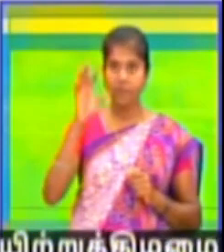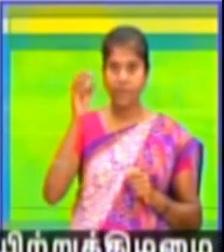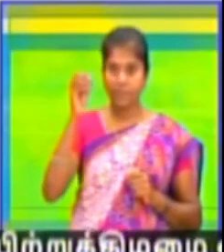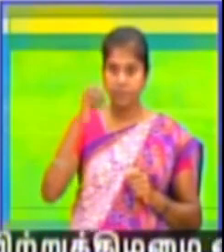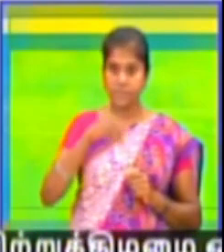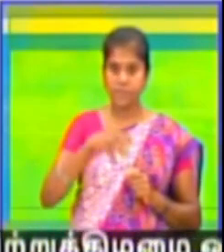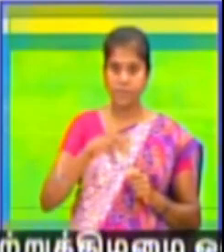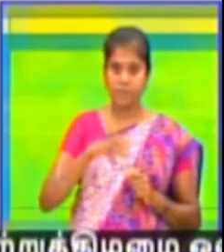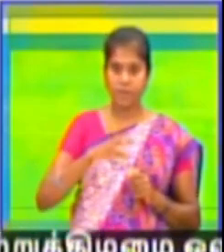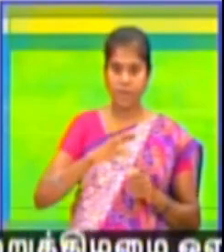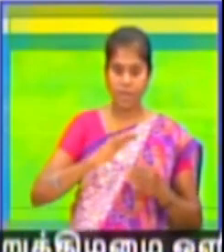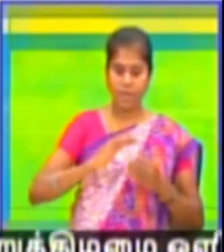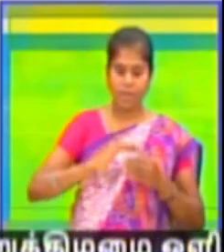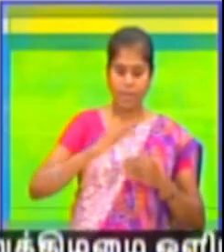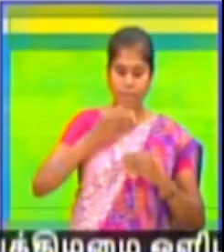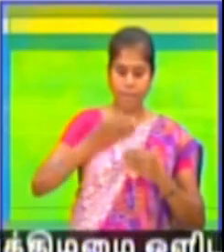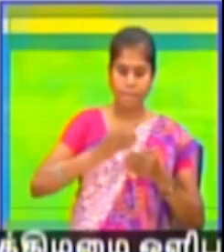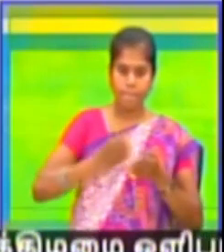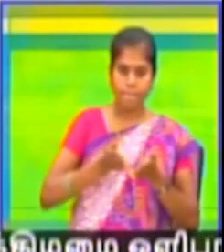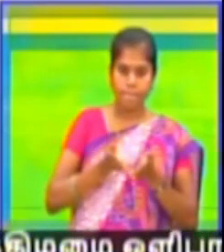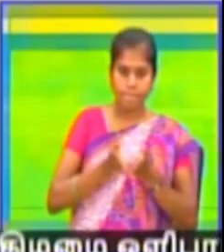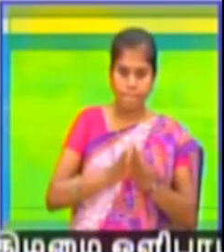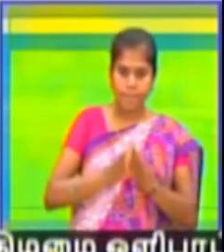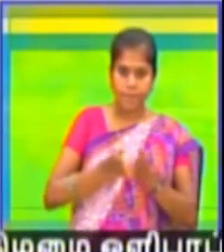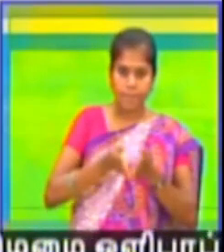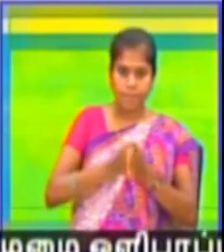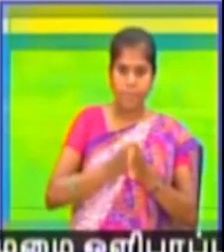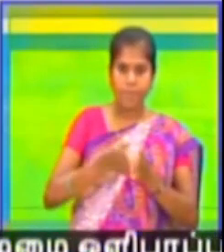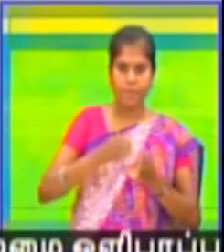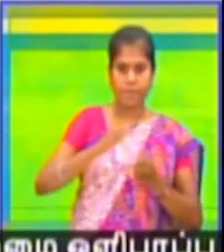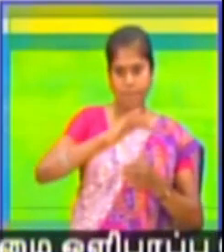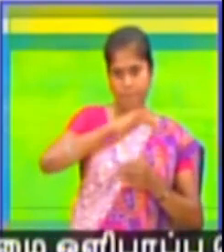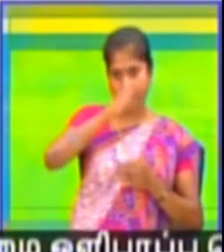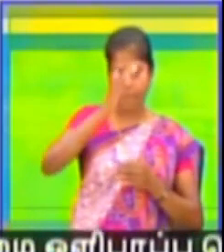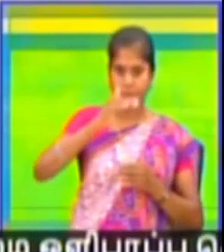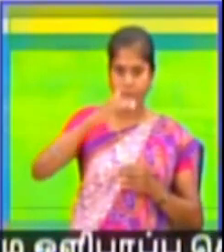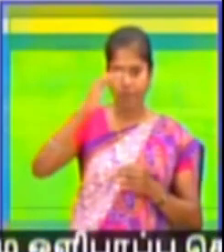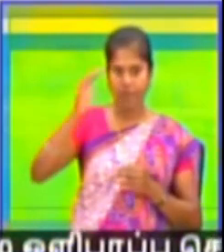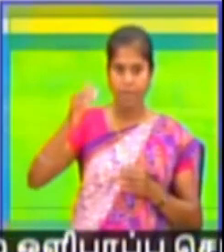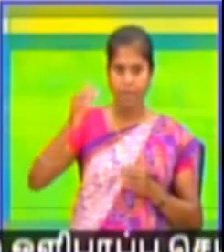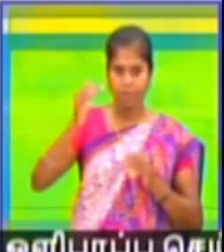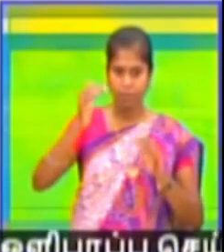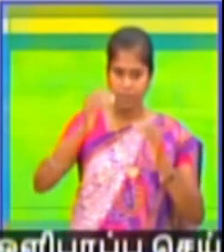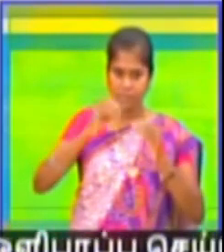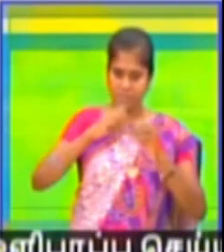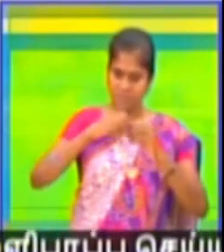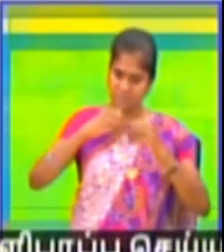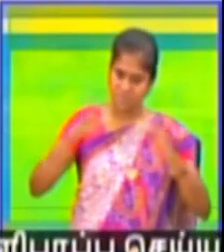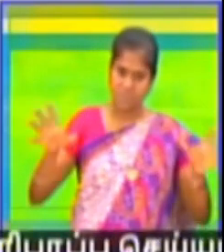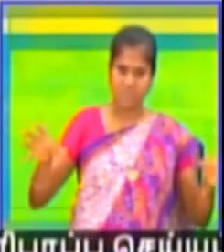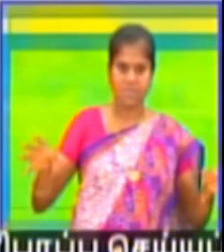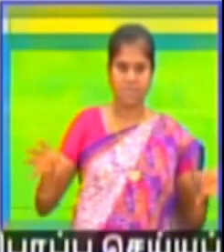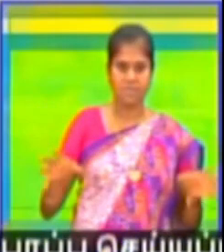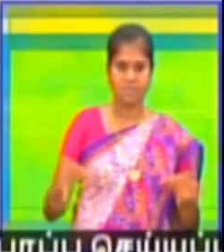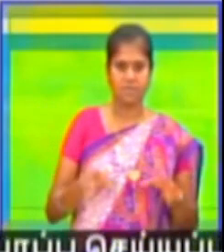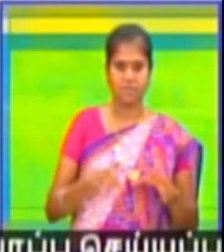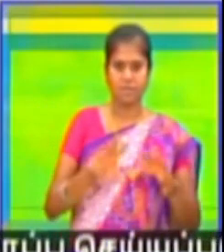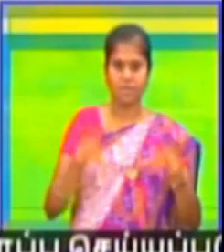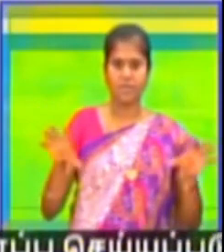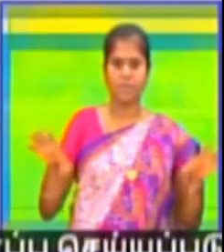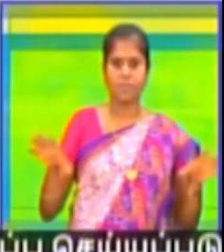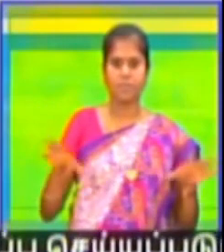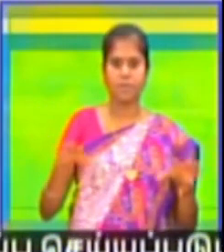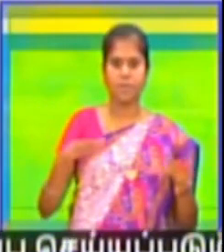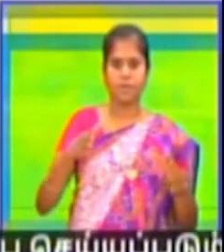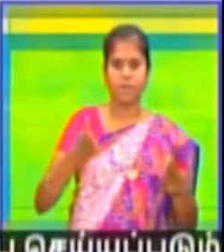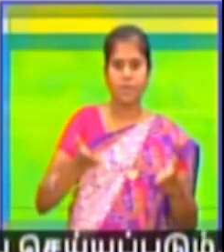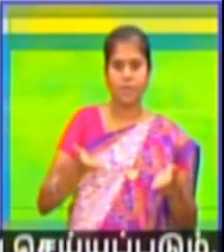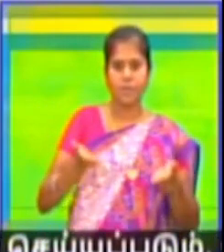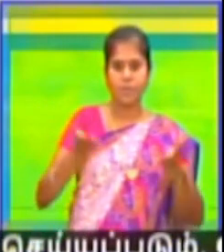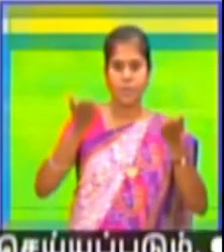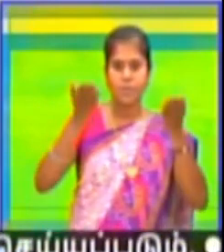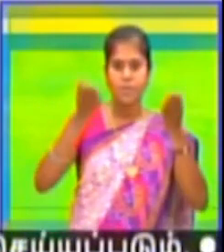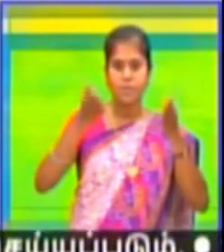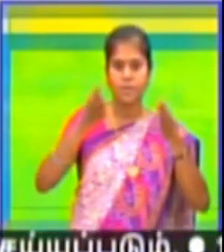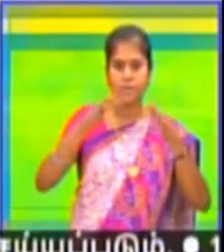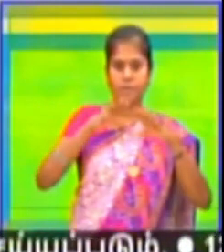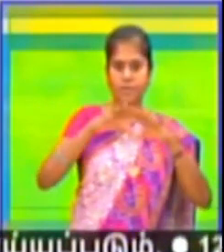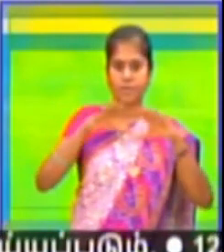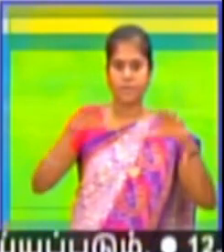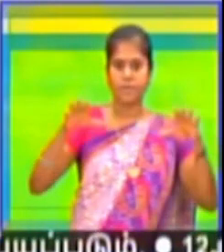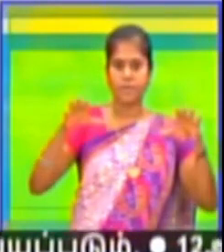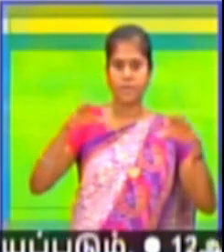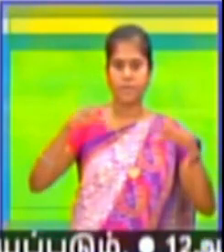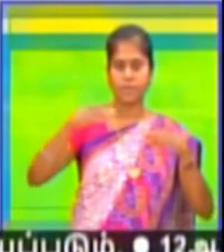வந்து சிதைந்து ராக்கி மேற்கு உயர்நிலங்களை விட அப்பலேஷியன் உயர்நிலம் உயரம் குறைந்து